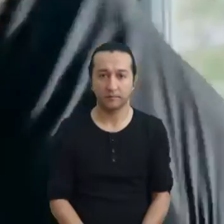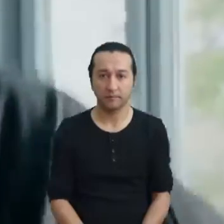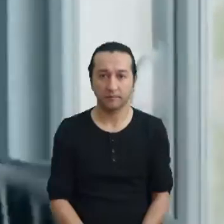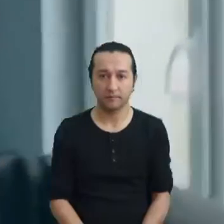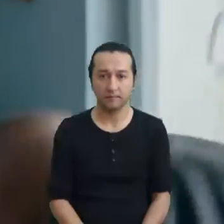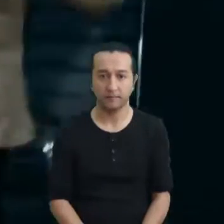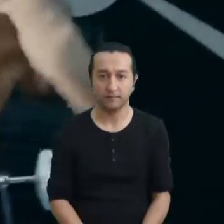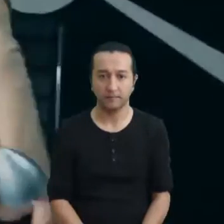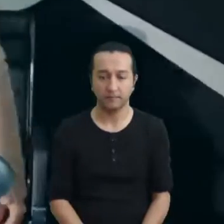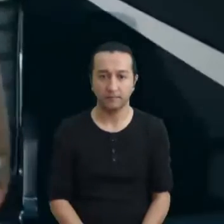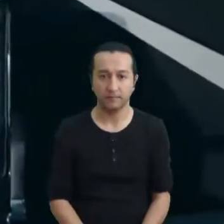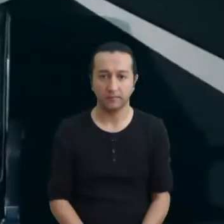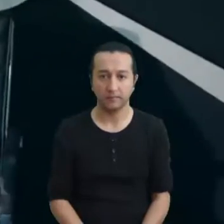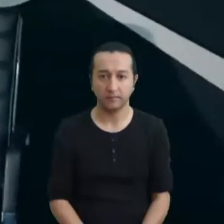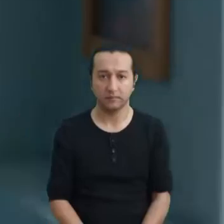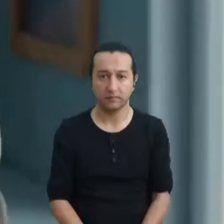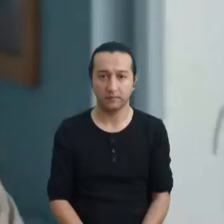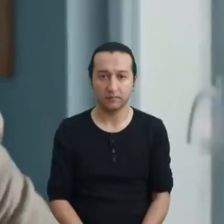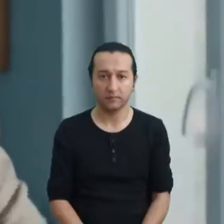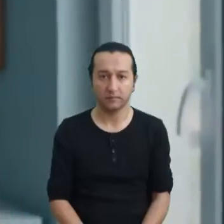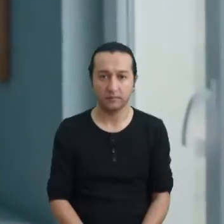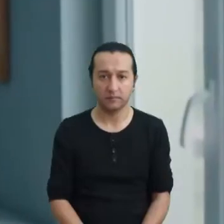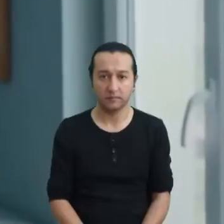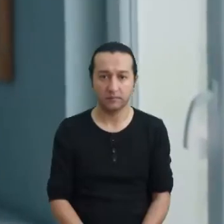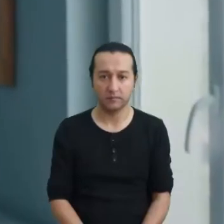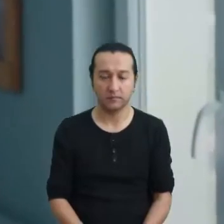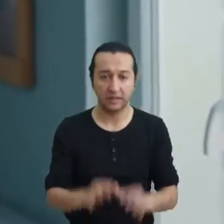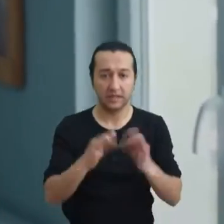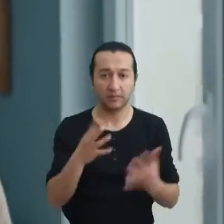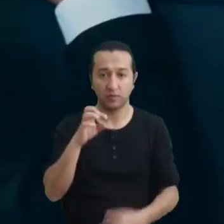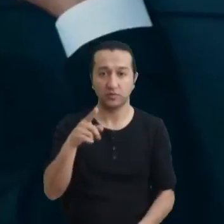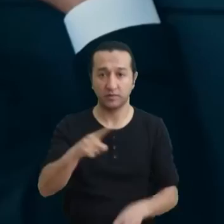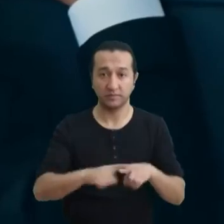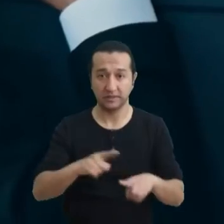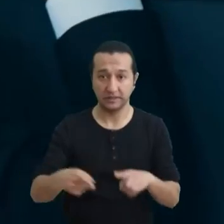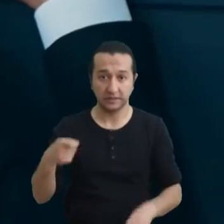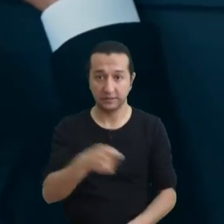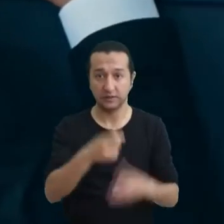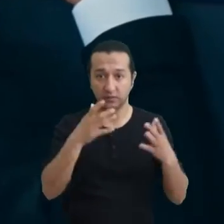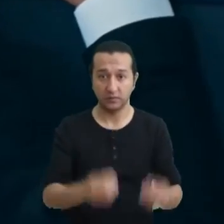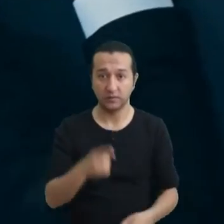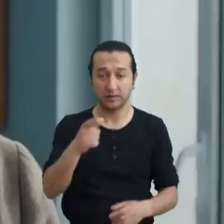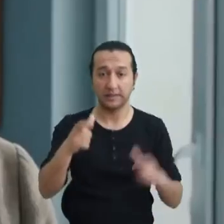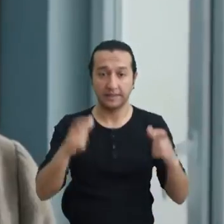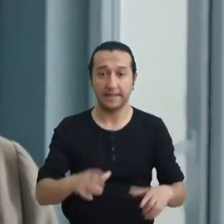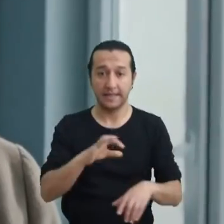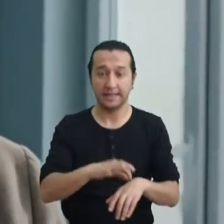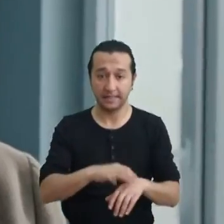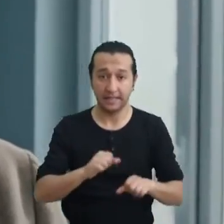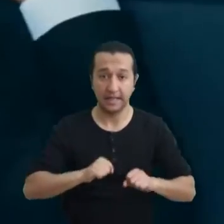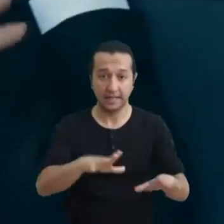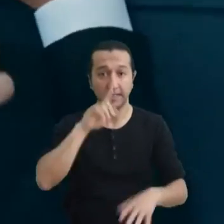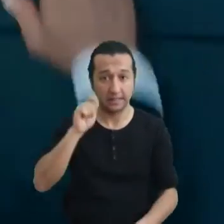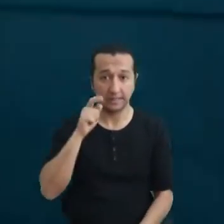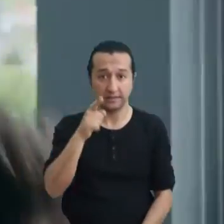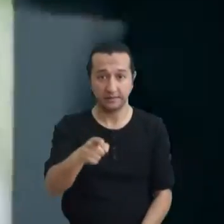Tayfun hamle edecek oldu. Cahit onu tutup kendisi yumrukladı. Demek pusatı bıçaklayıp hastanenin önüne atan